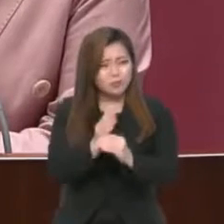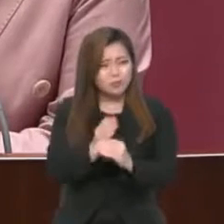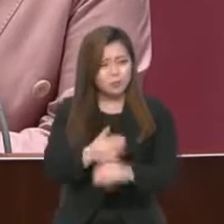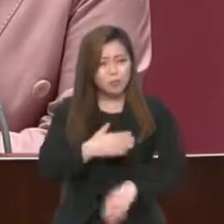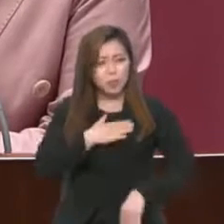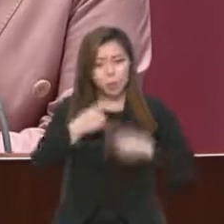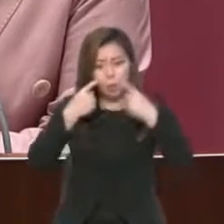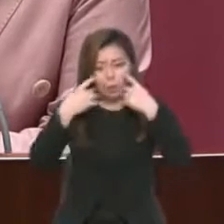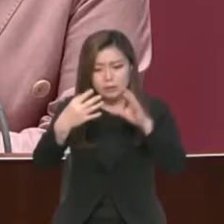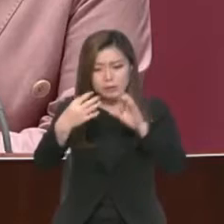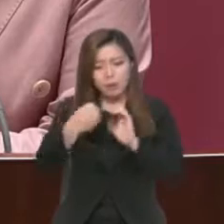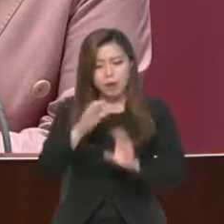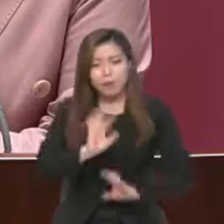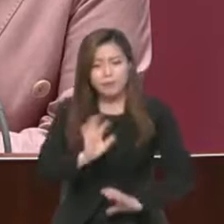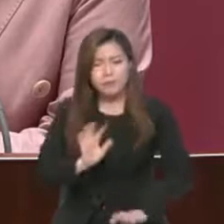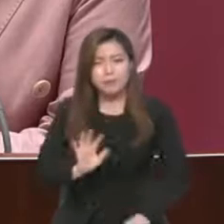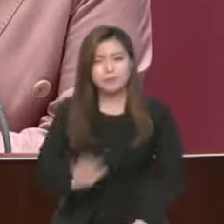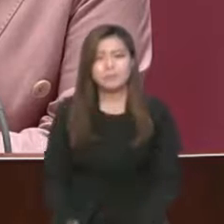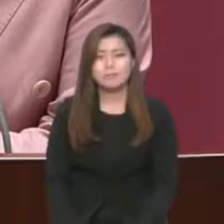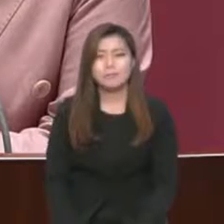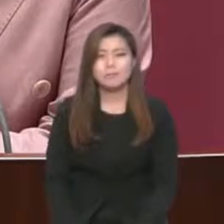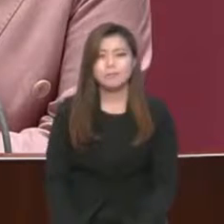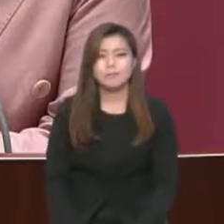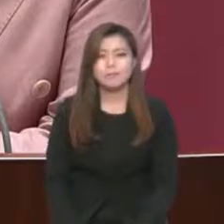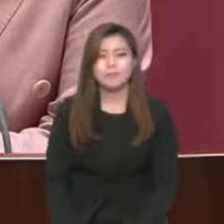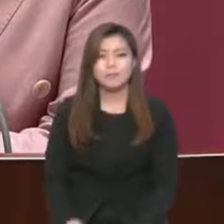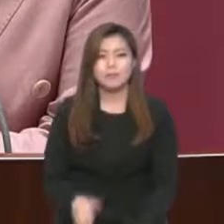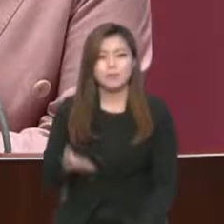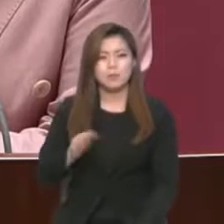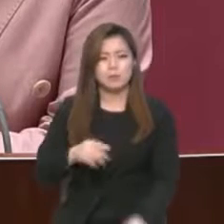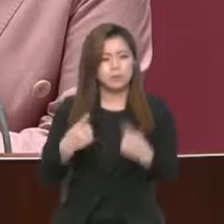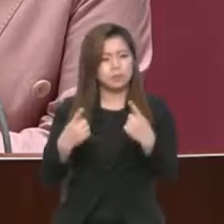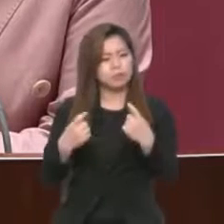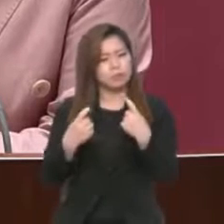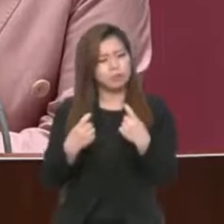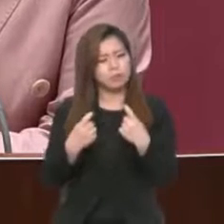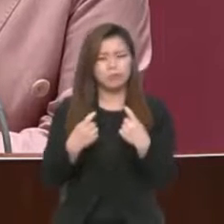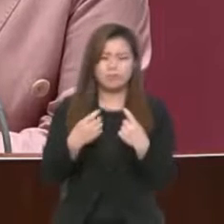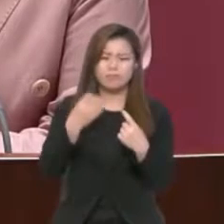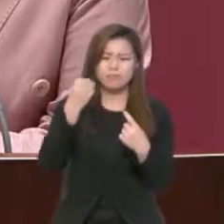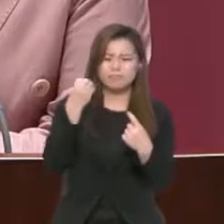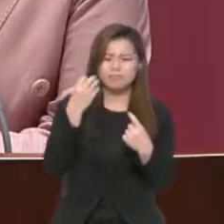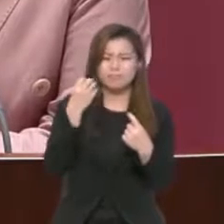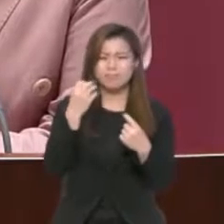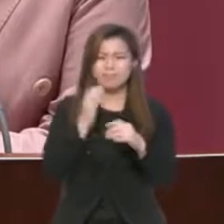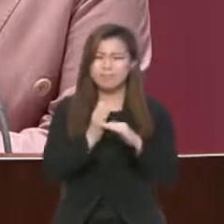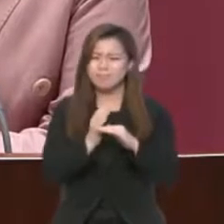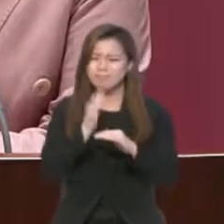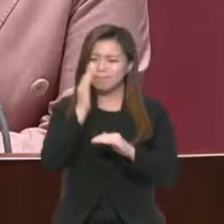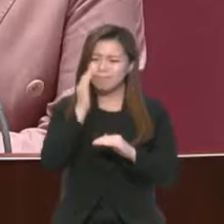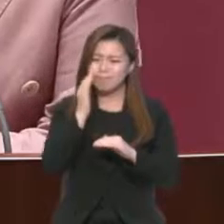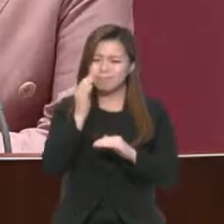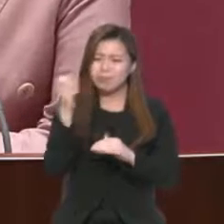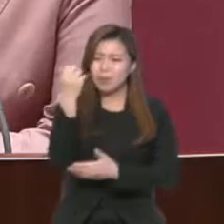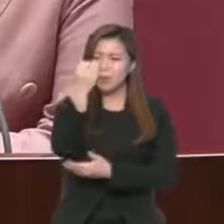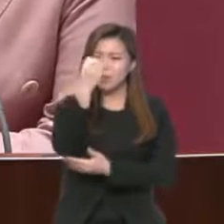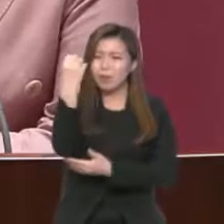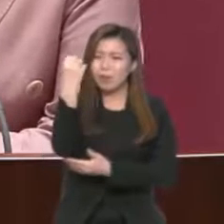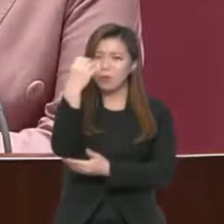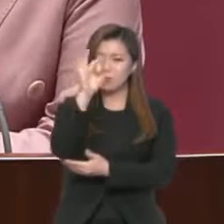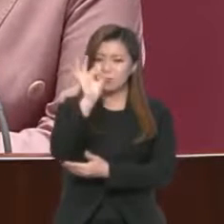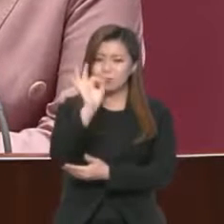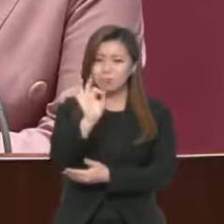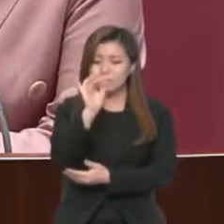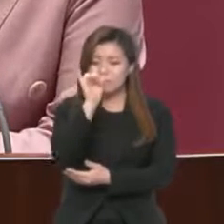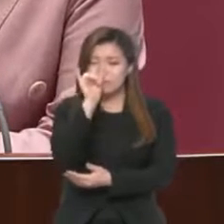단정하진 않겠습니다만 그러나 그 의심이 상당히 합리적이지 않다. 그 부분에 있어서 흔들리고 있다를 언론 보도를 통해서 볼 수가